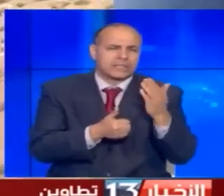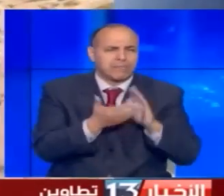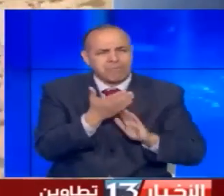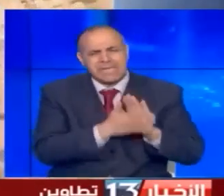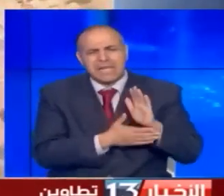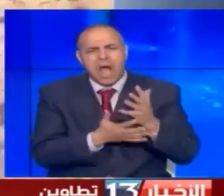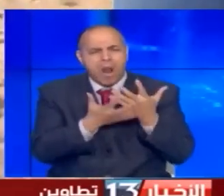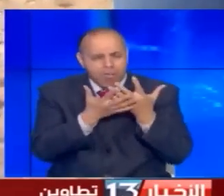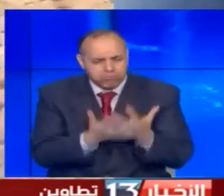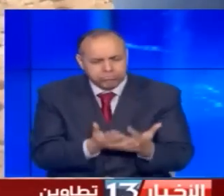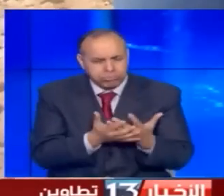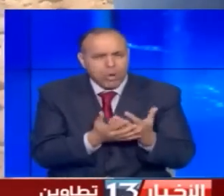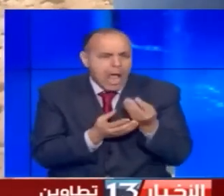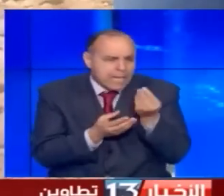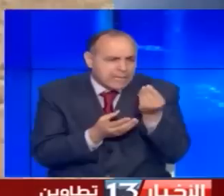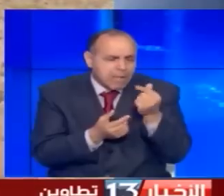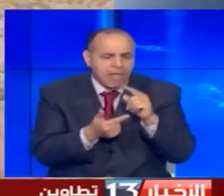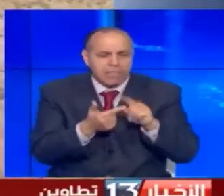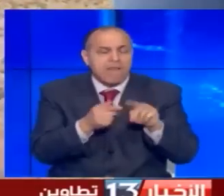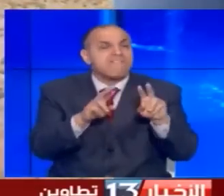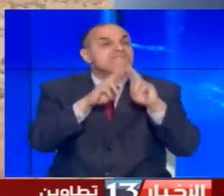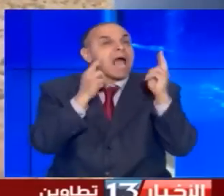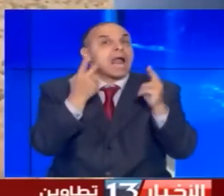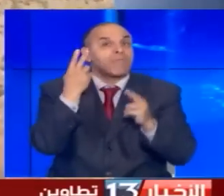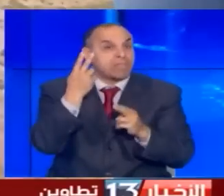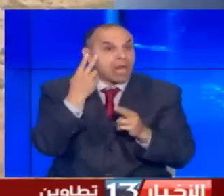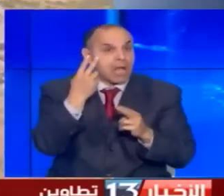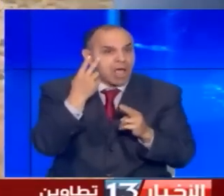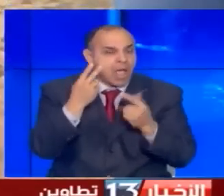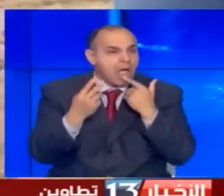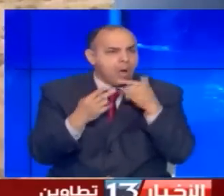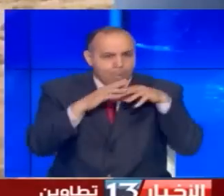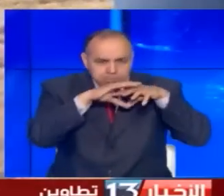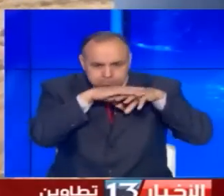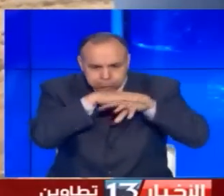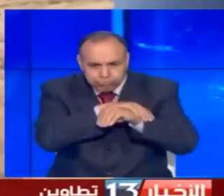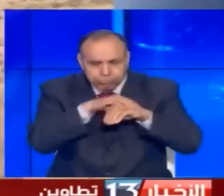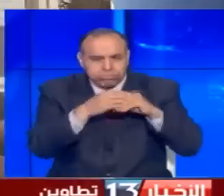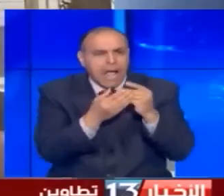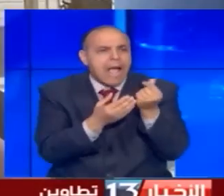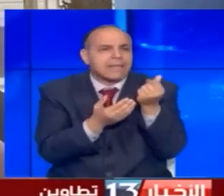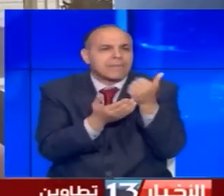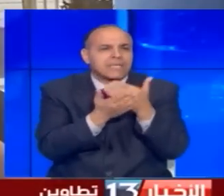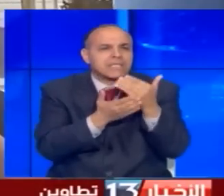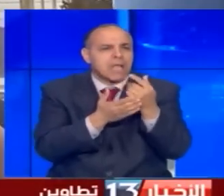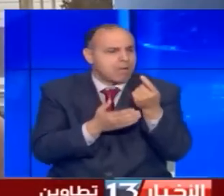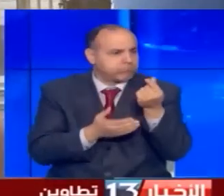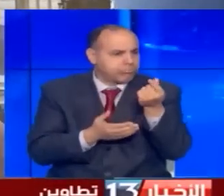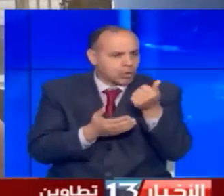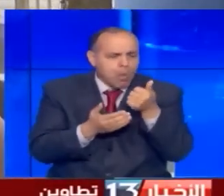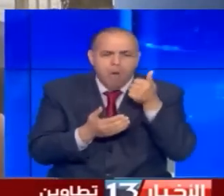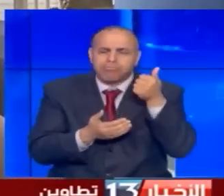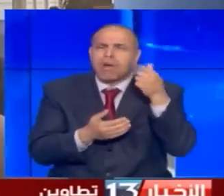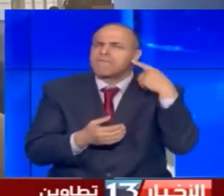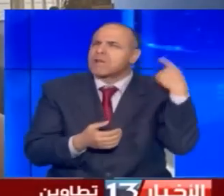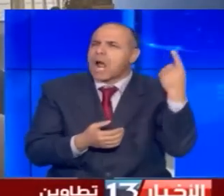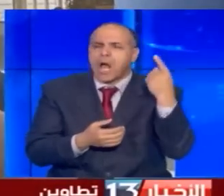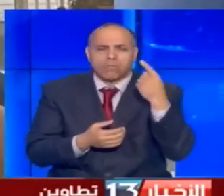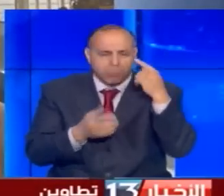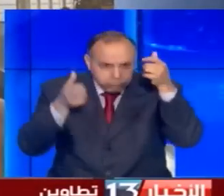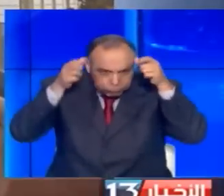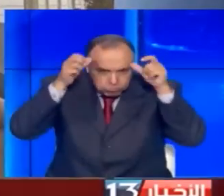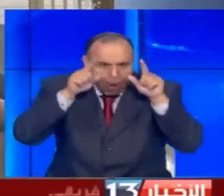الجبس، وهي المرتبة الثانية عالميا من حيث المخزون في مادة الجبس. أحسن نوعية زاد في العالم حسب